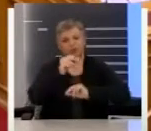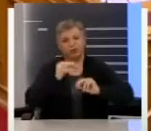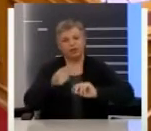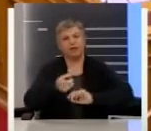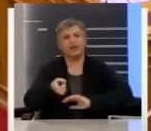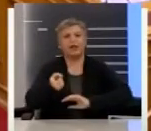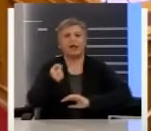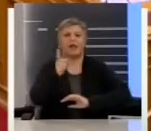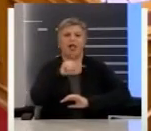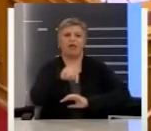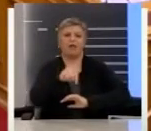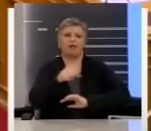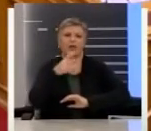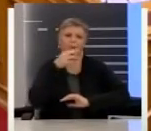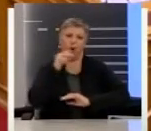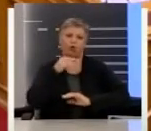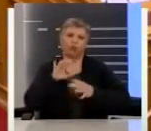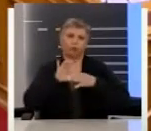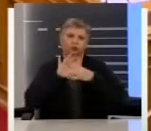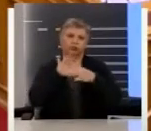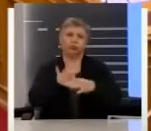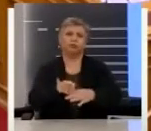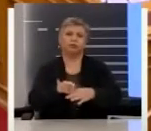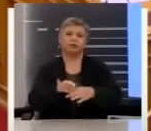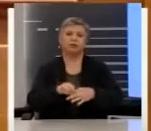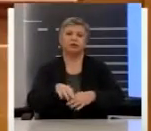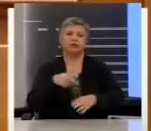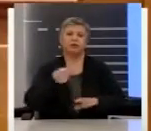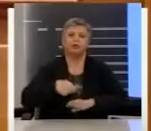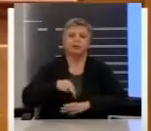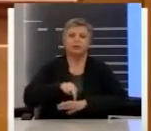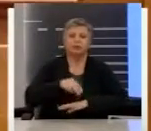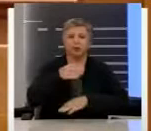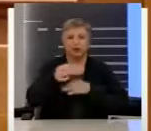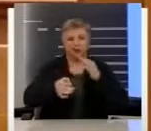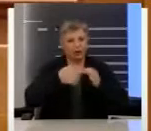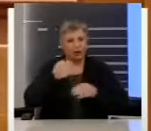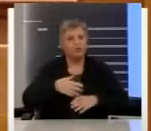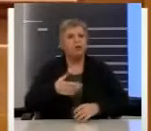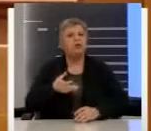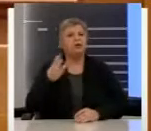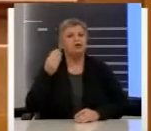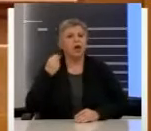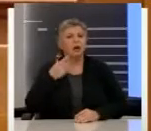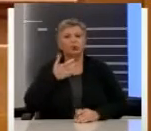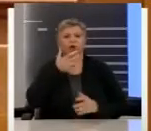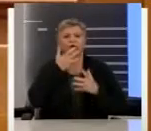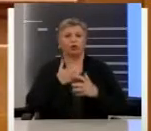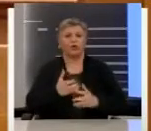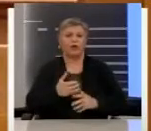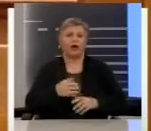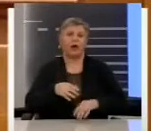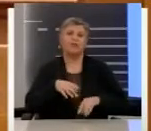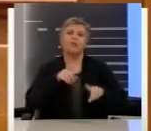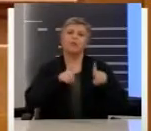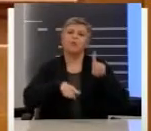συνέχιση της διαδικασίας, αλλά ταυτόχρονα και πάρα πολλά ανατριχιαστικά